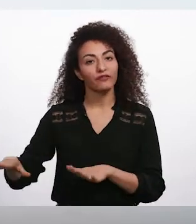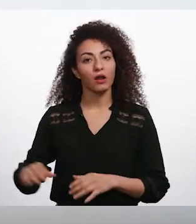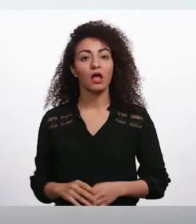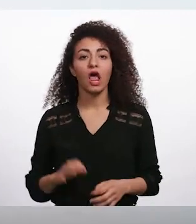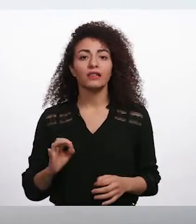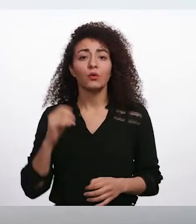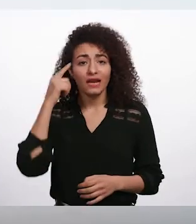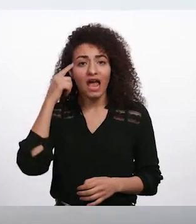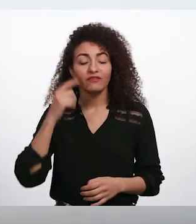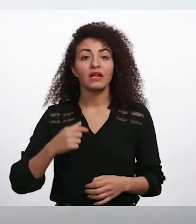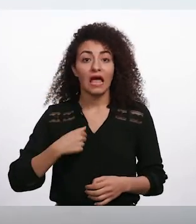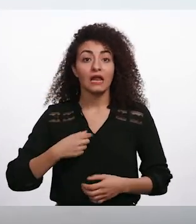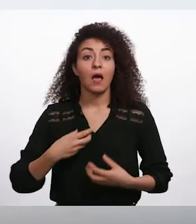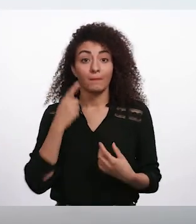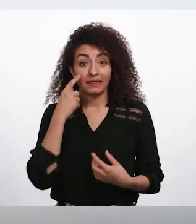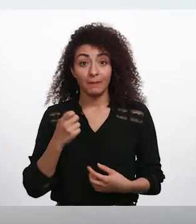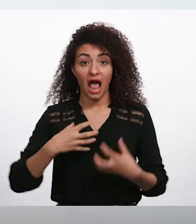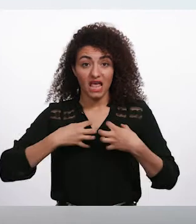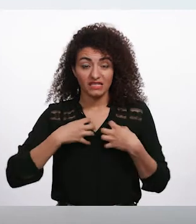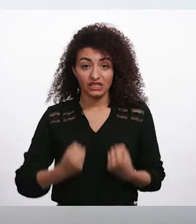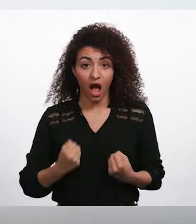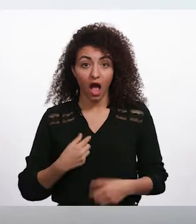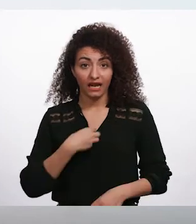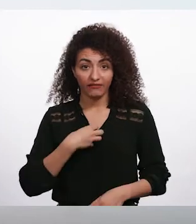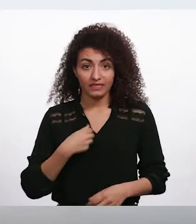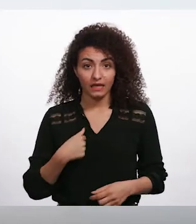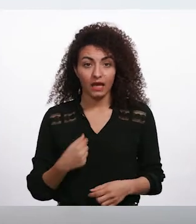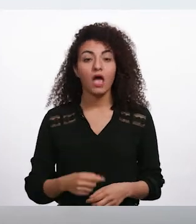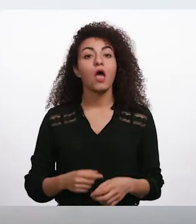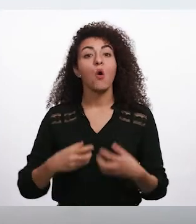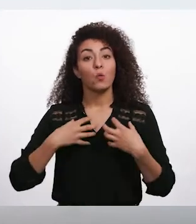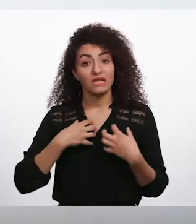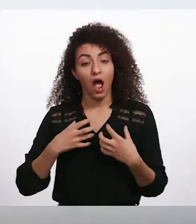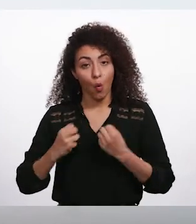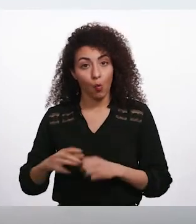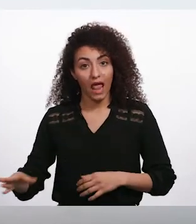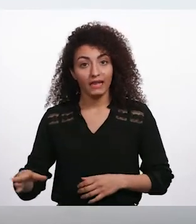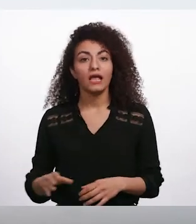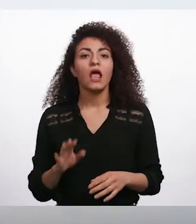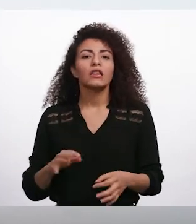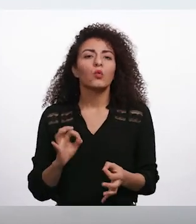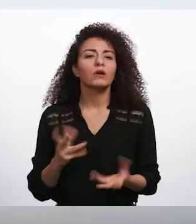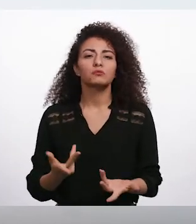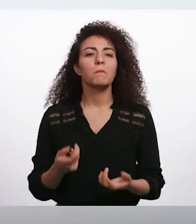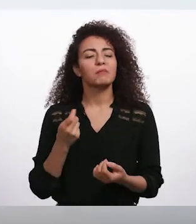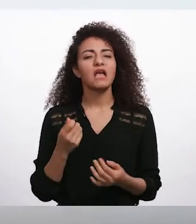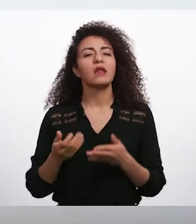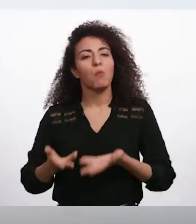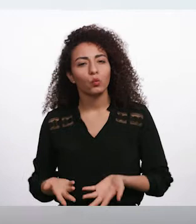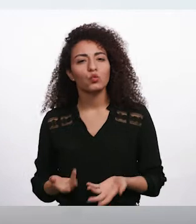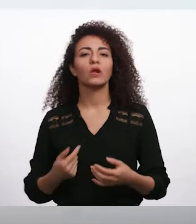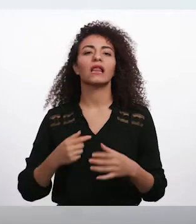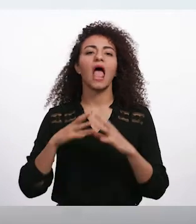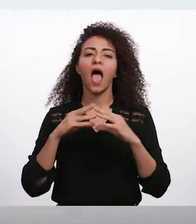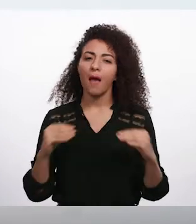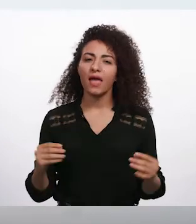ننمي هالمرونة مفروض نهتم بصحتنا النفسية، وللاهتمام بالصحة النفسية مفروض يكون في موارد بالمجتمع اللي عايشين فيه،